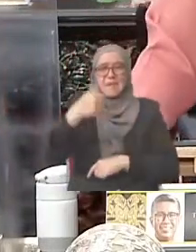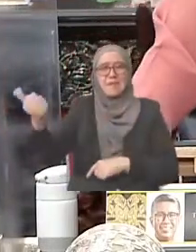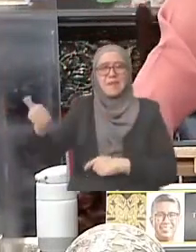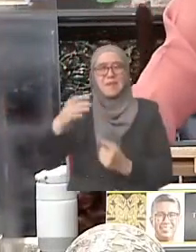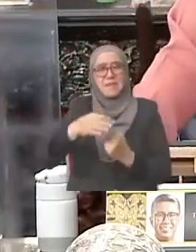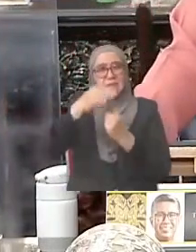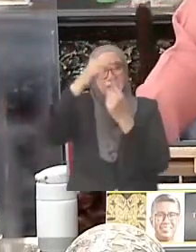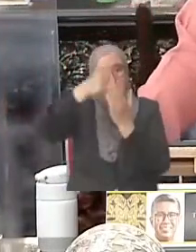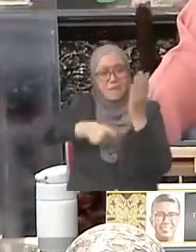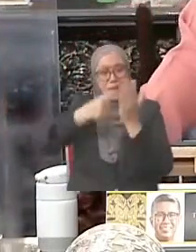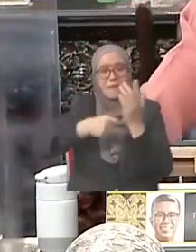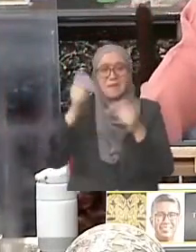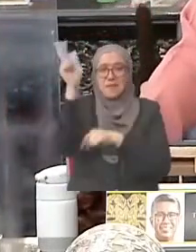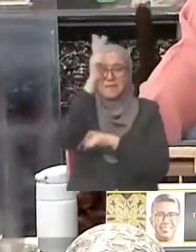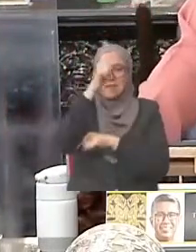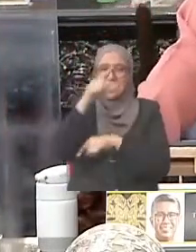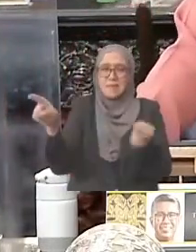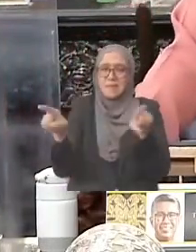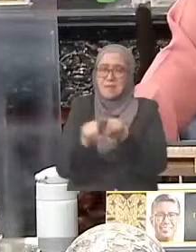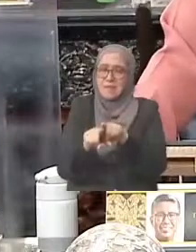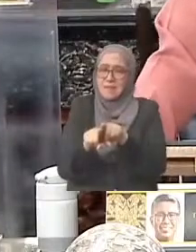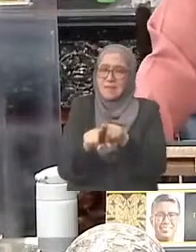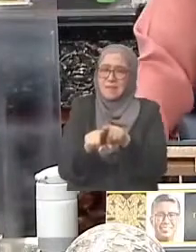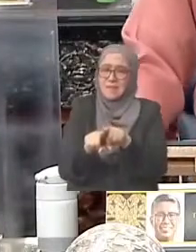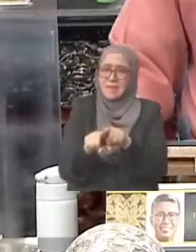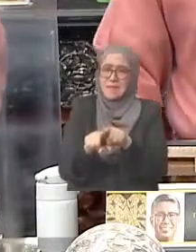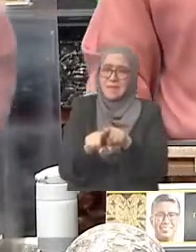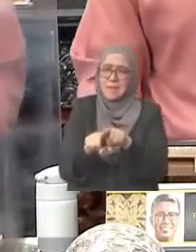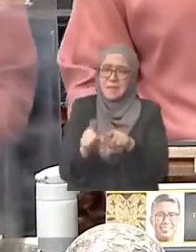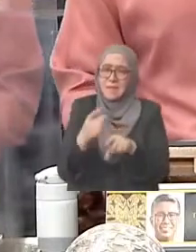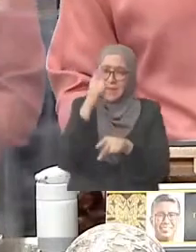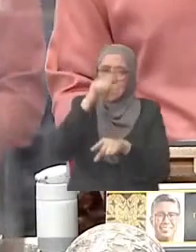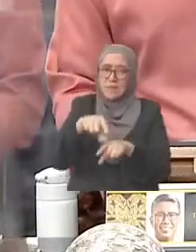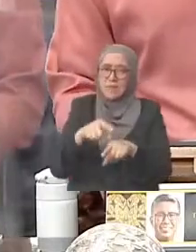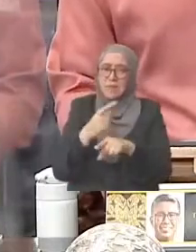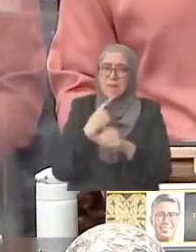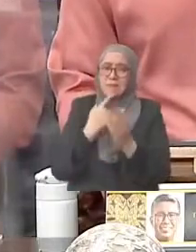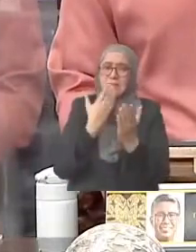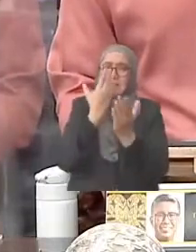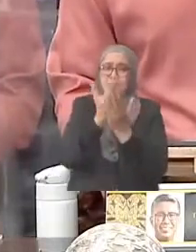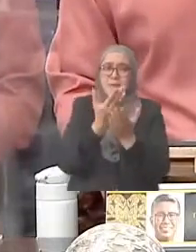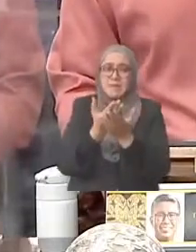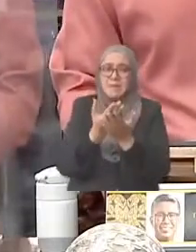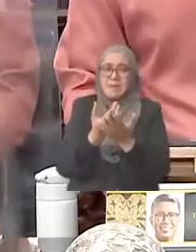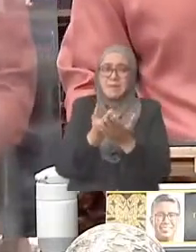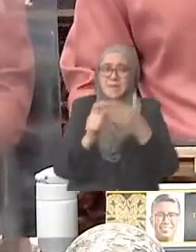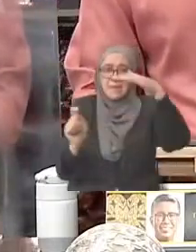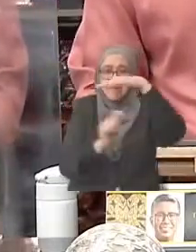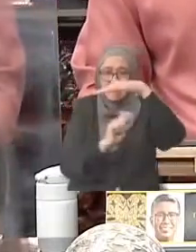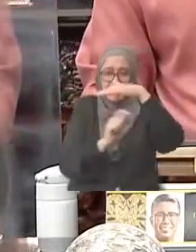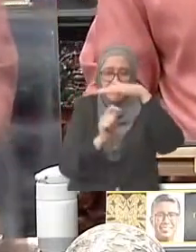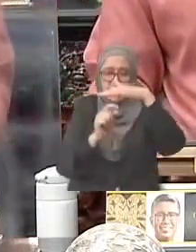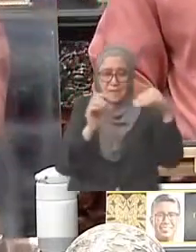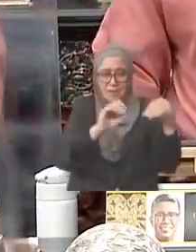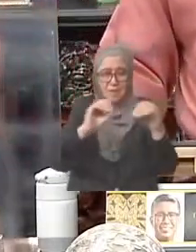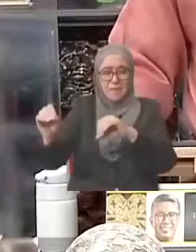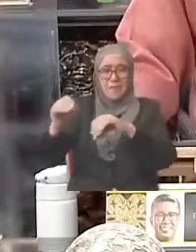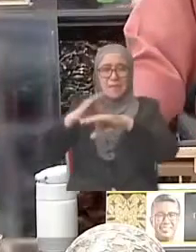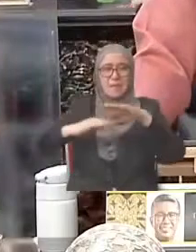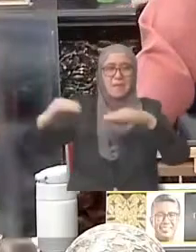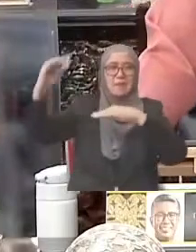memindah garis panduan bagi membenarkan tas tabel tas-tas kabur pasti dia ras melebihi tingkat satu pejabat